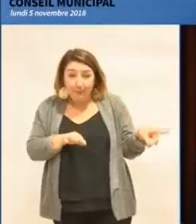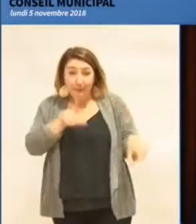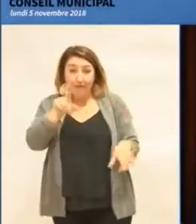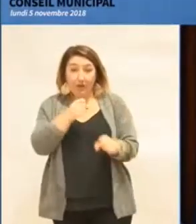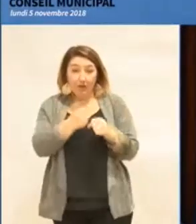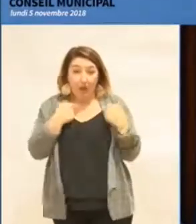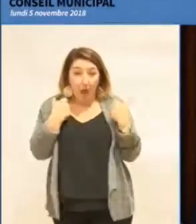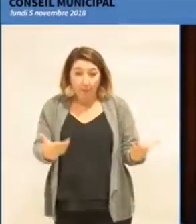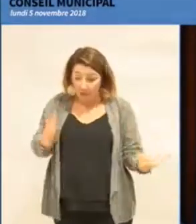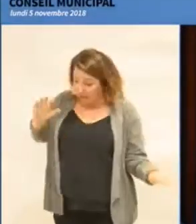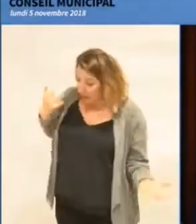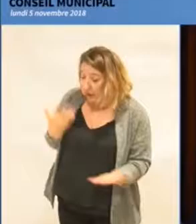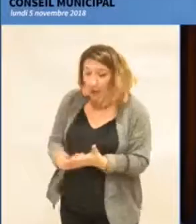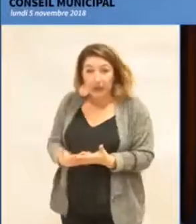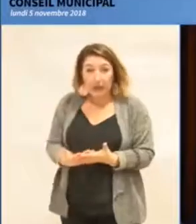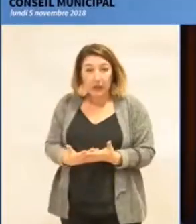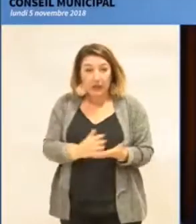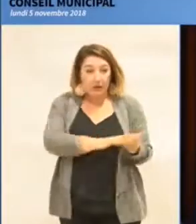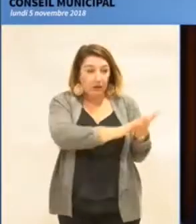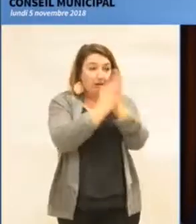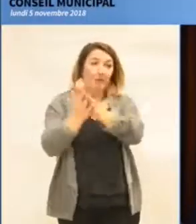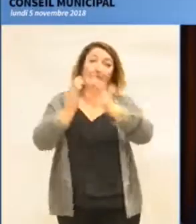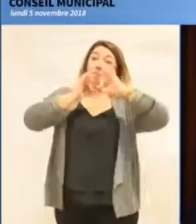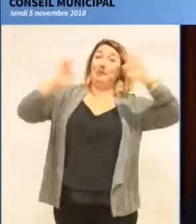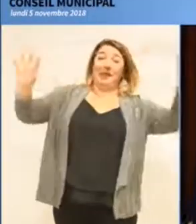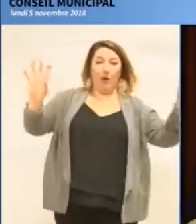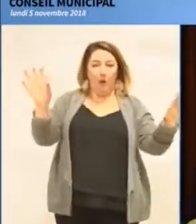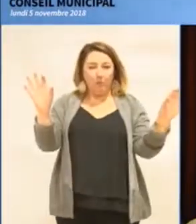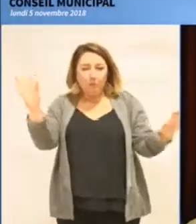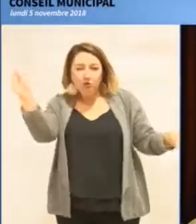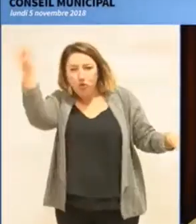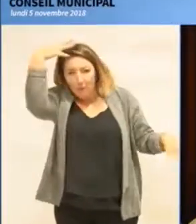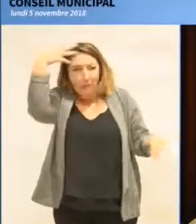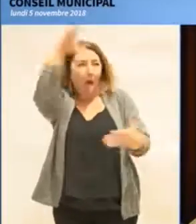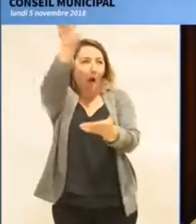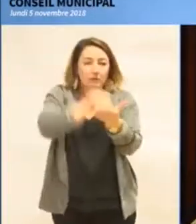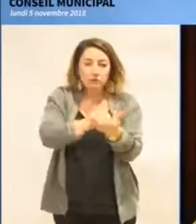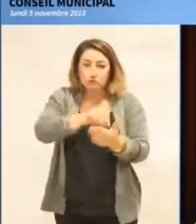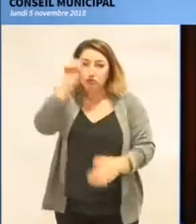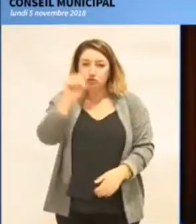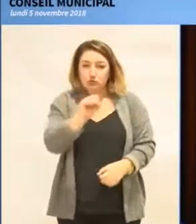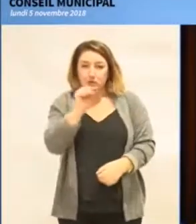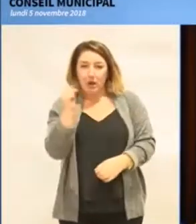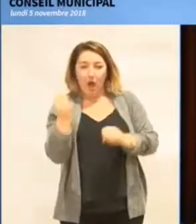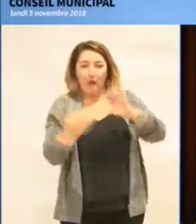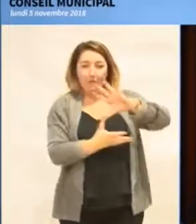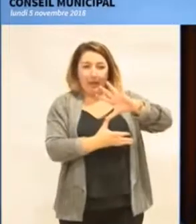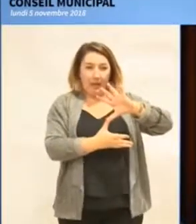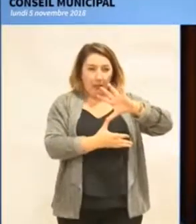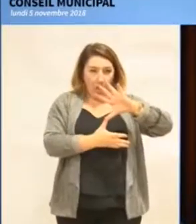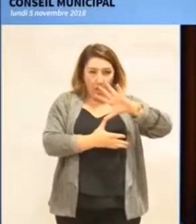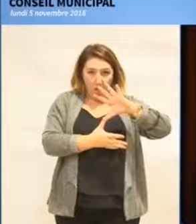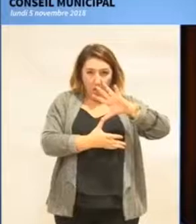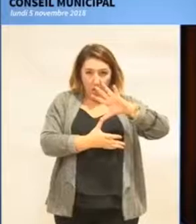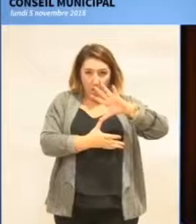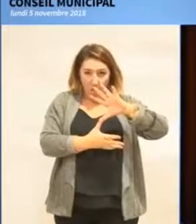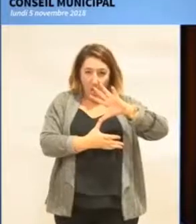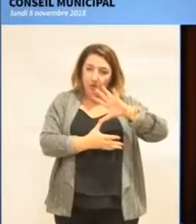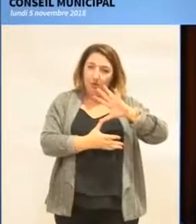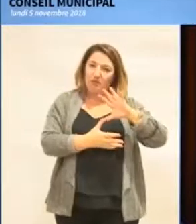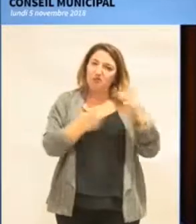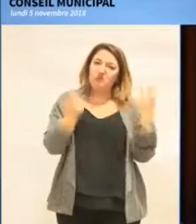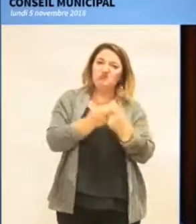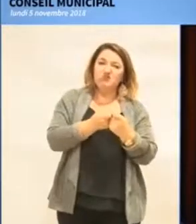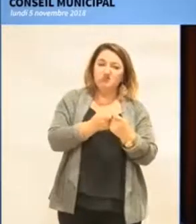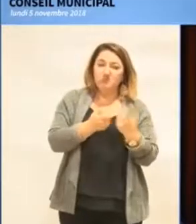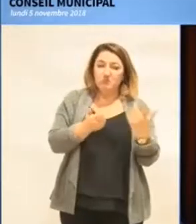bascule dans un trumpisme sud-américain qui ne peut pas ne pas nous alerter sur des